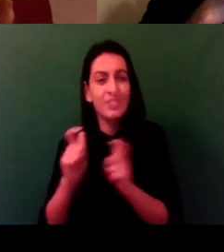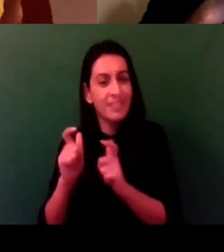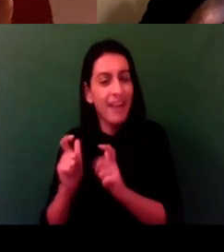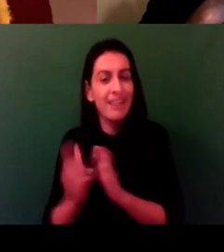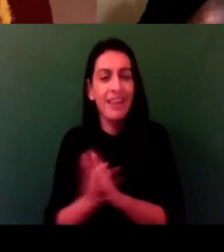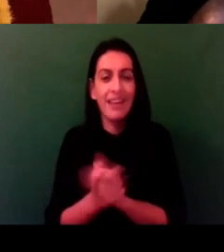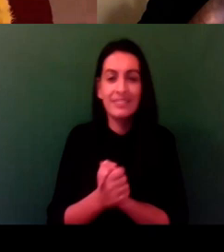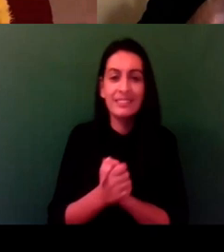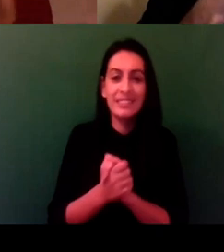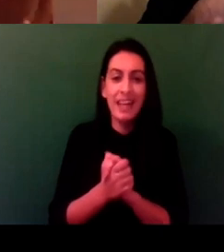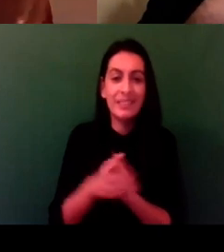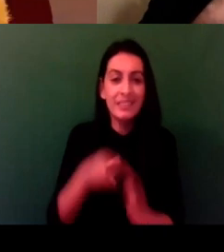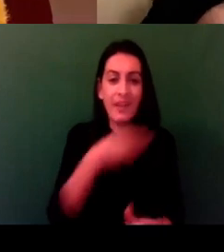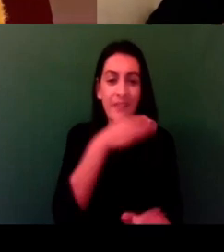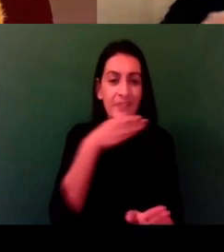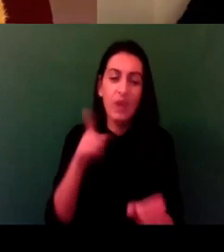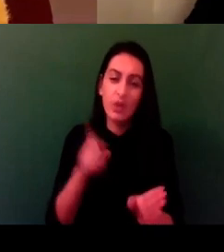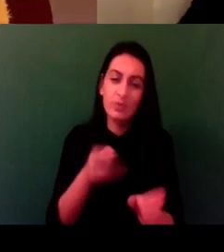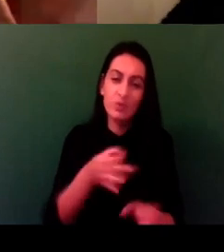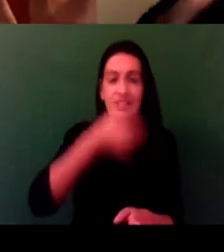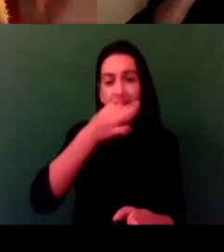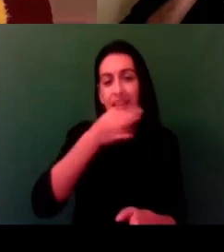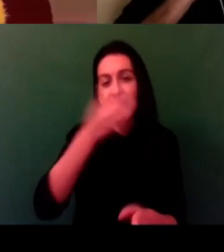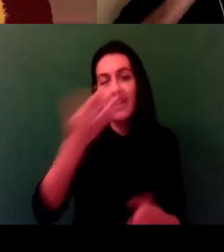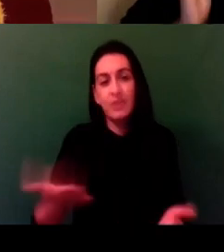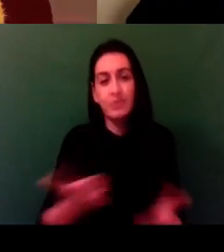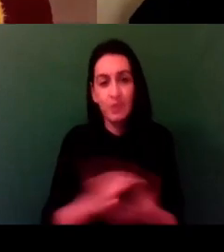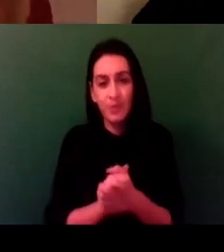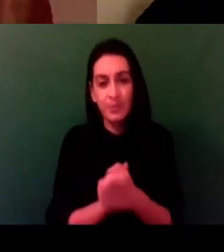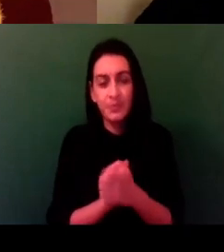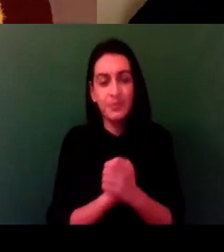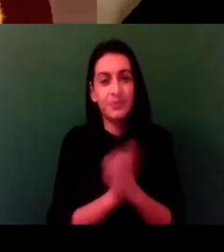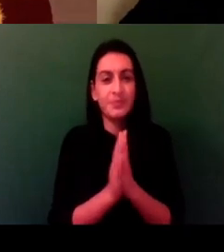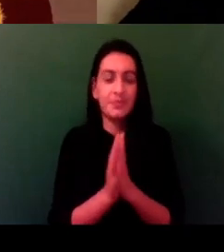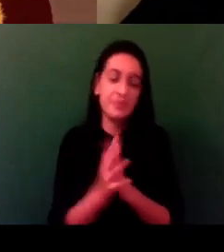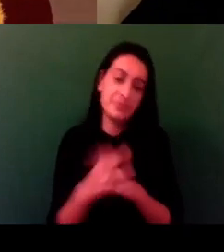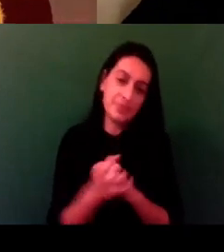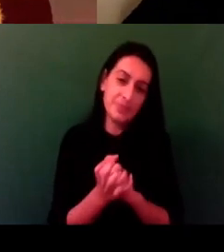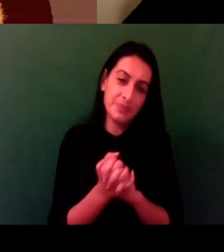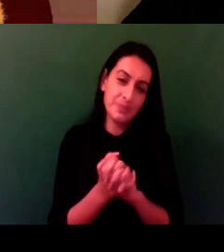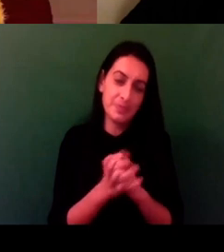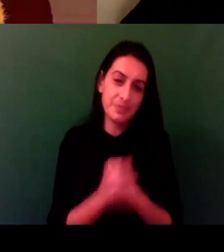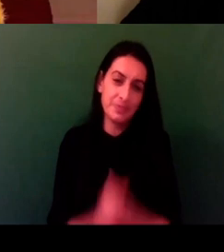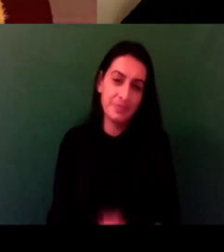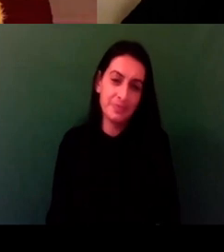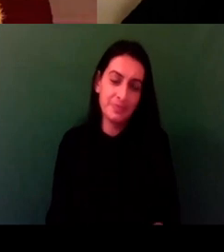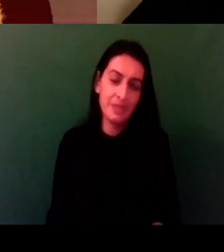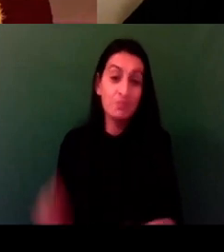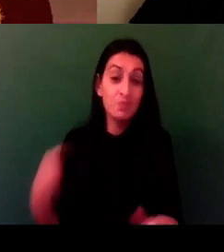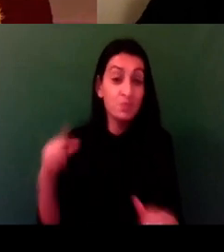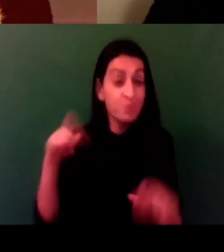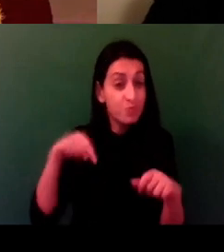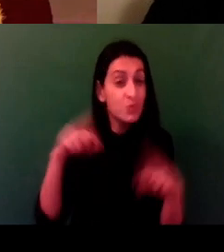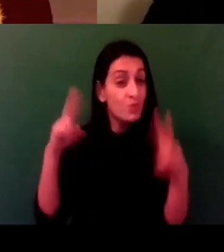bir plandan ifadesi ya da bir kesit çizimi daha geçerli hale geliyor. Belki bunu da bir daha düşünmek lazım. Yani